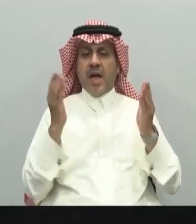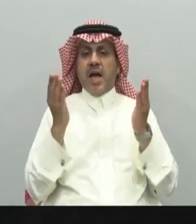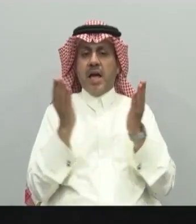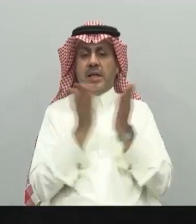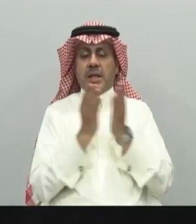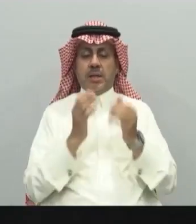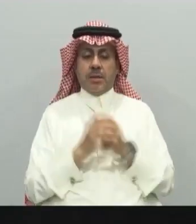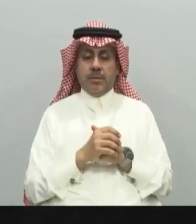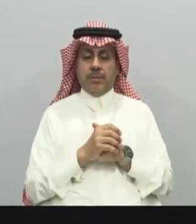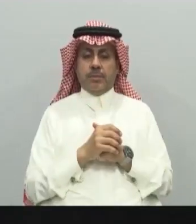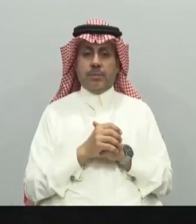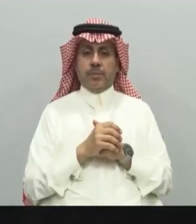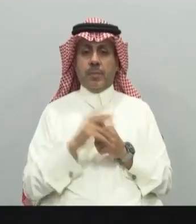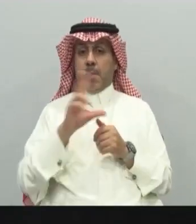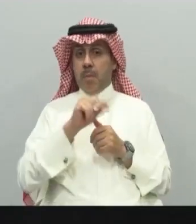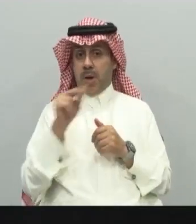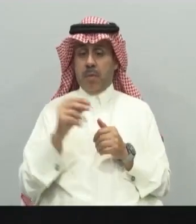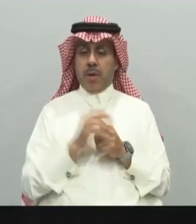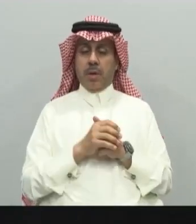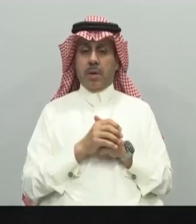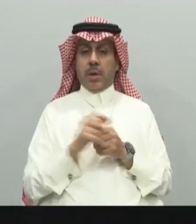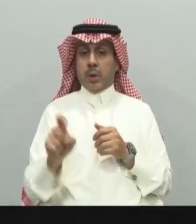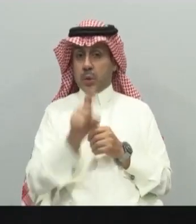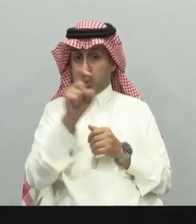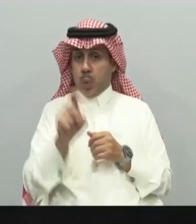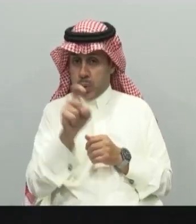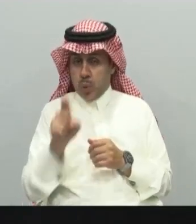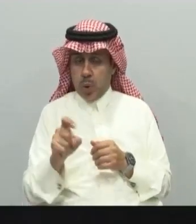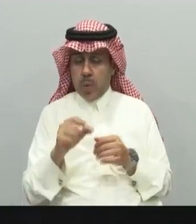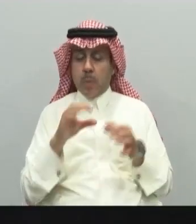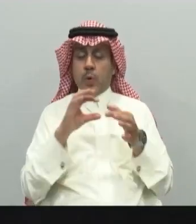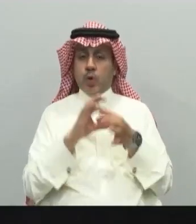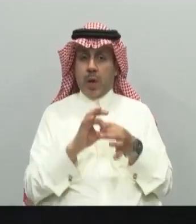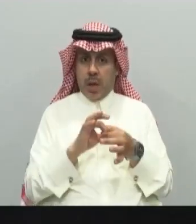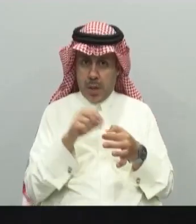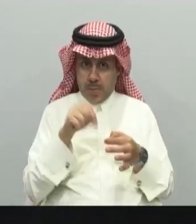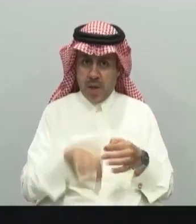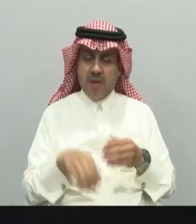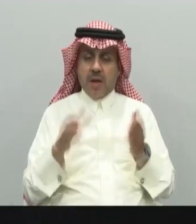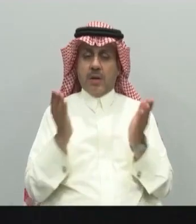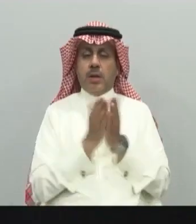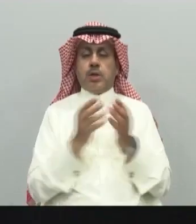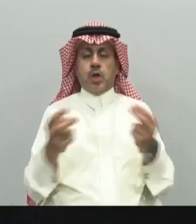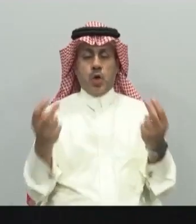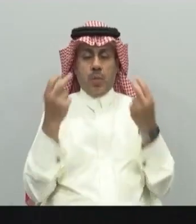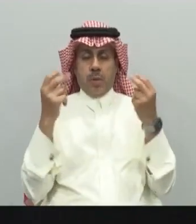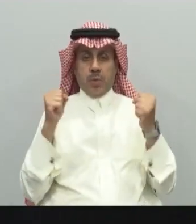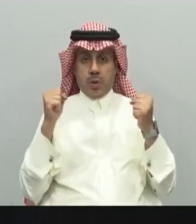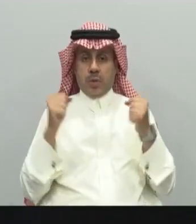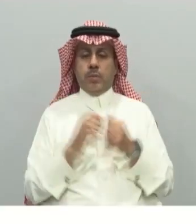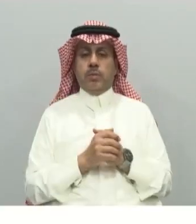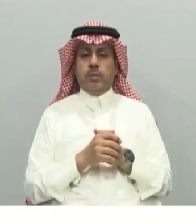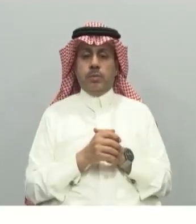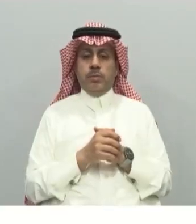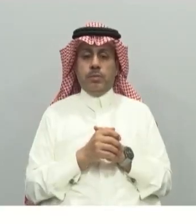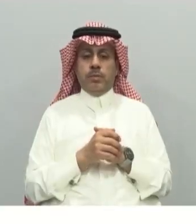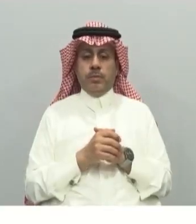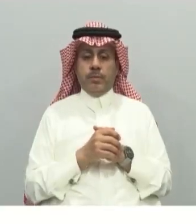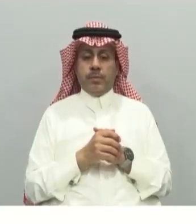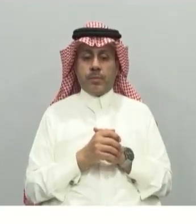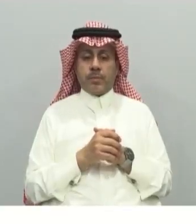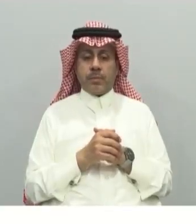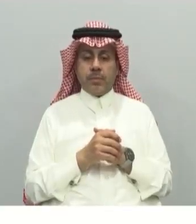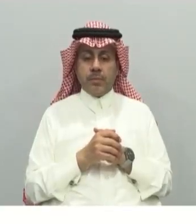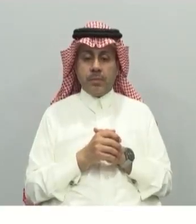مع ضرب الامثله وغير ذلك من المسائل المتعلقه بهذه القاعده فكونوا معي بارك الله فيكم اذا درسنا